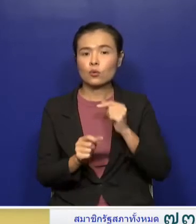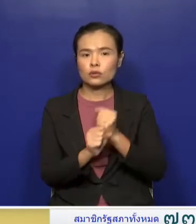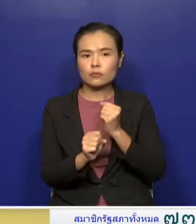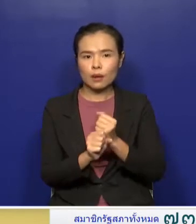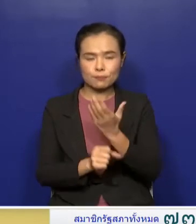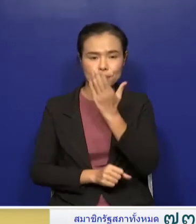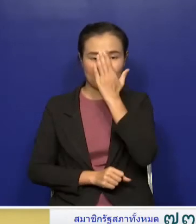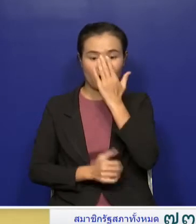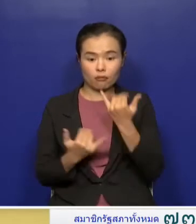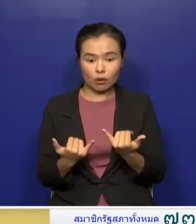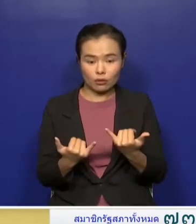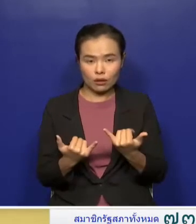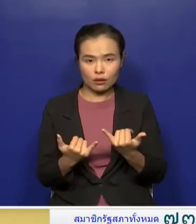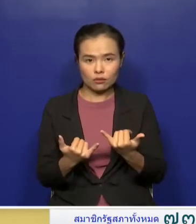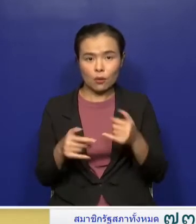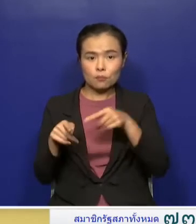าที่ตองไป